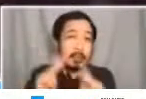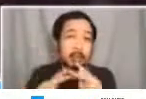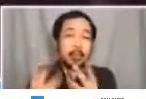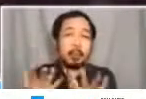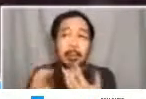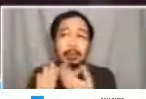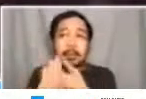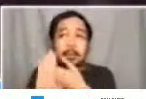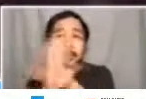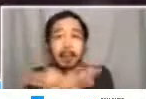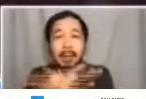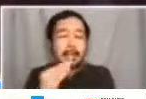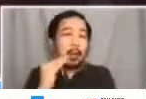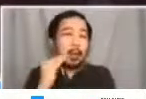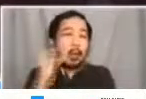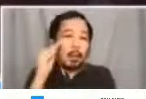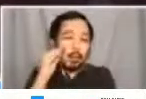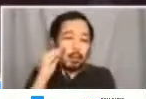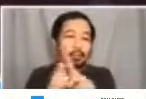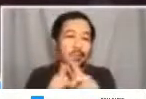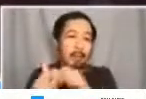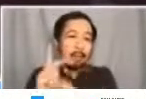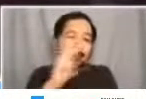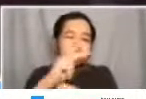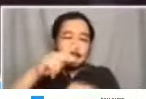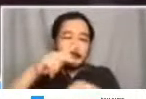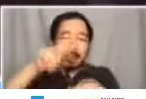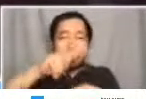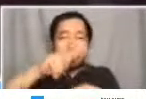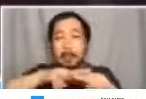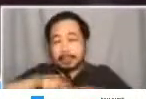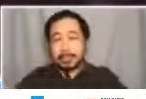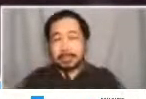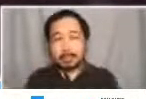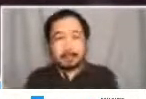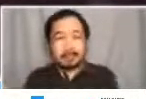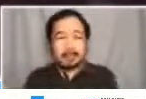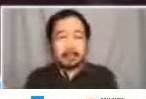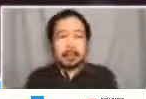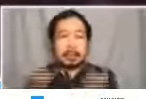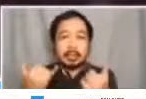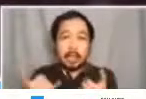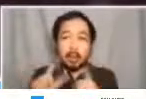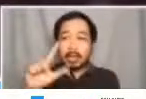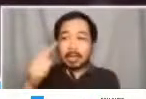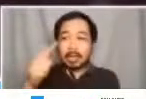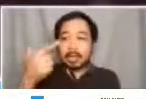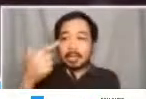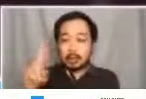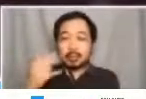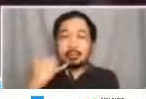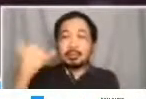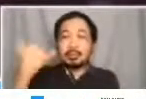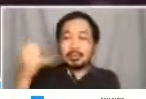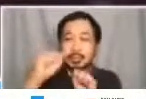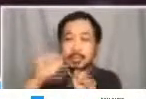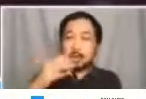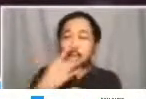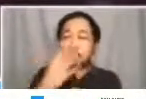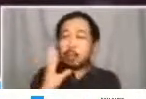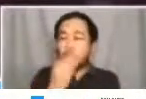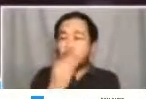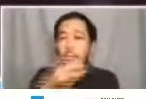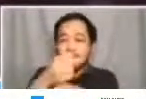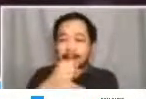lalawigan. Hanggang sa mga oras na ito, nananatili pa rin COVID-free ang Southern Leyte. Subalit, may mga bagong